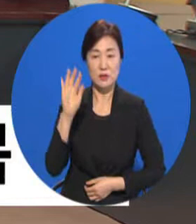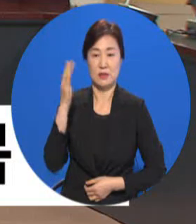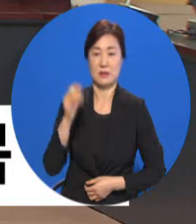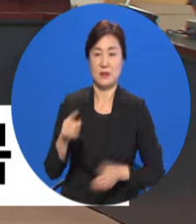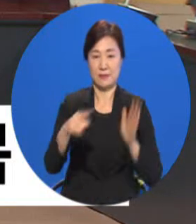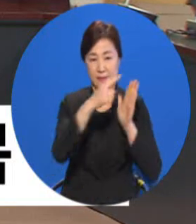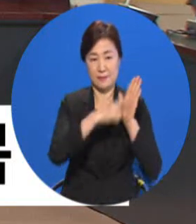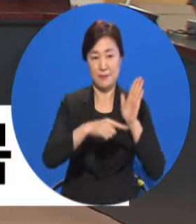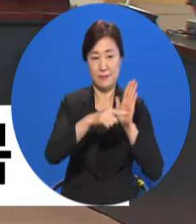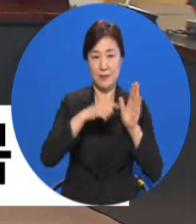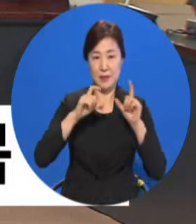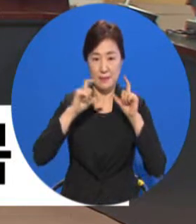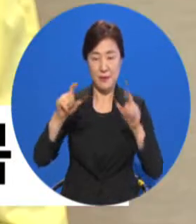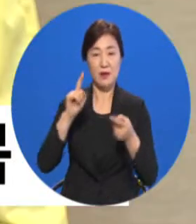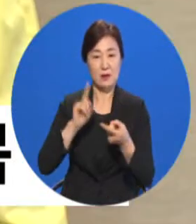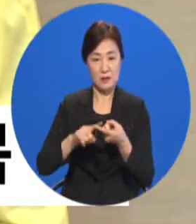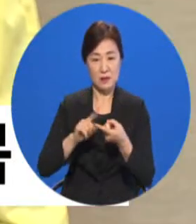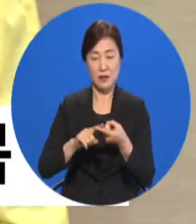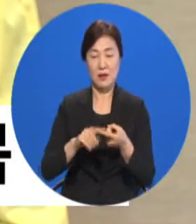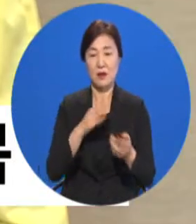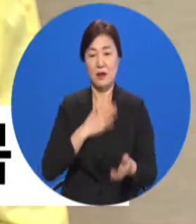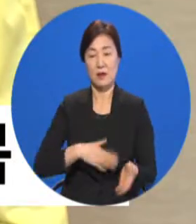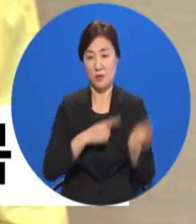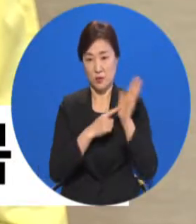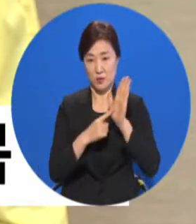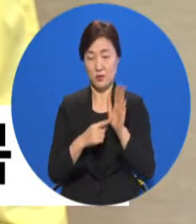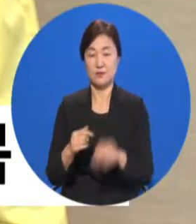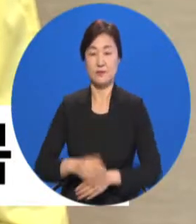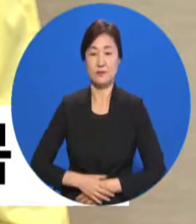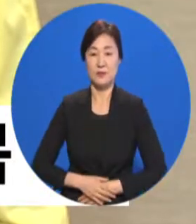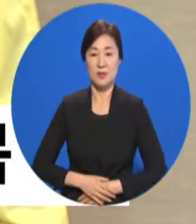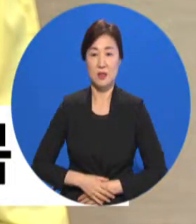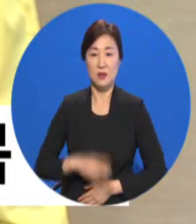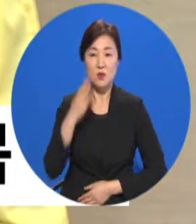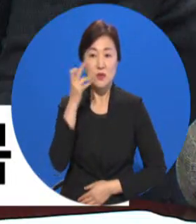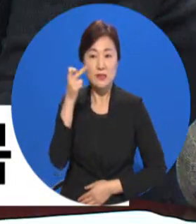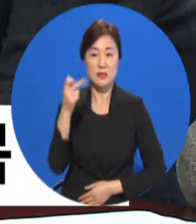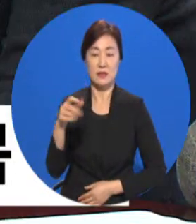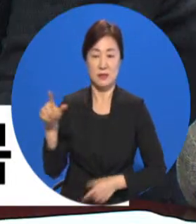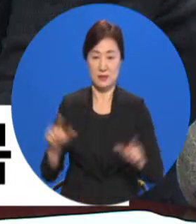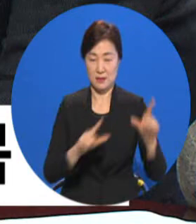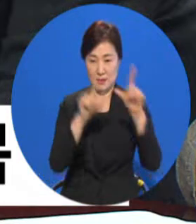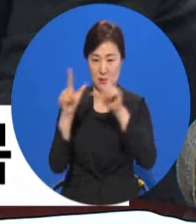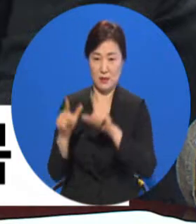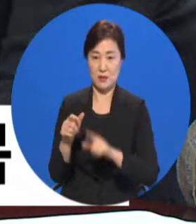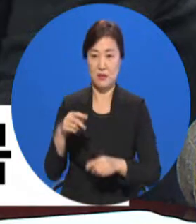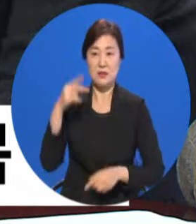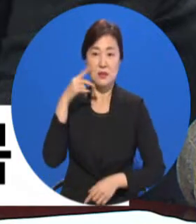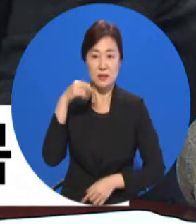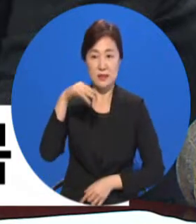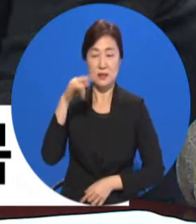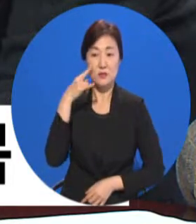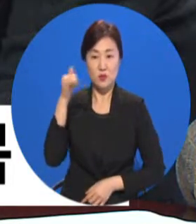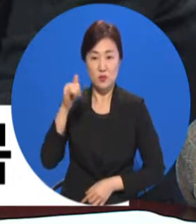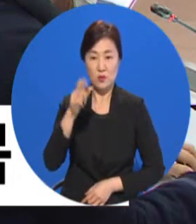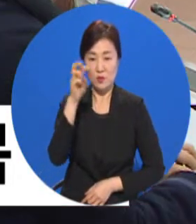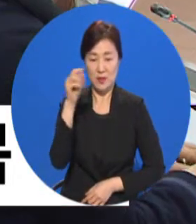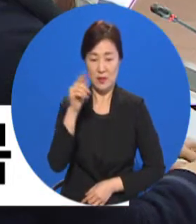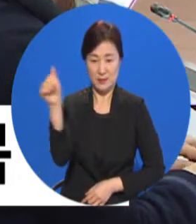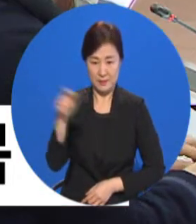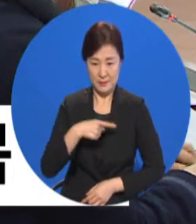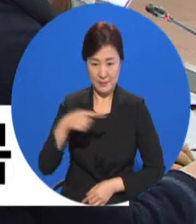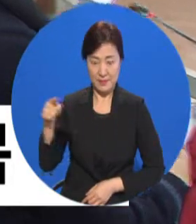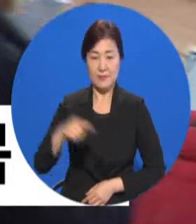받은 점에 주목하고 있습니다. 울산에 거주하는 시부모가 지난 20일 광양을 다녀갔고 다음 날